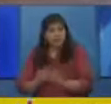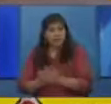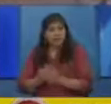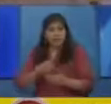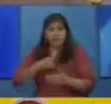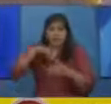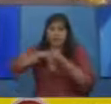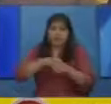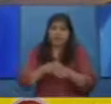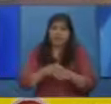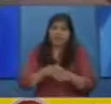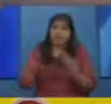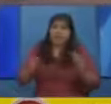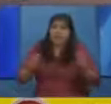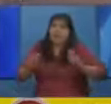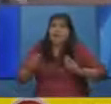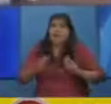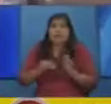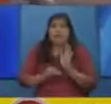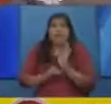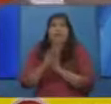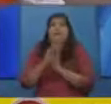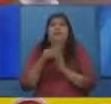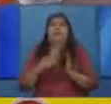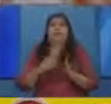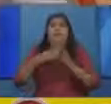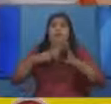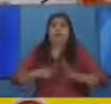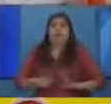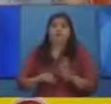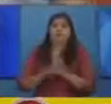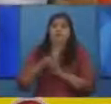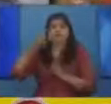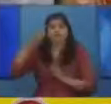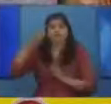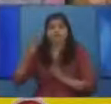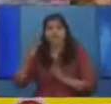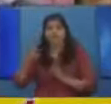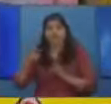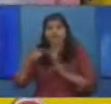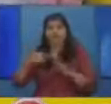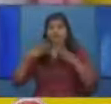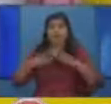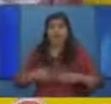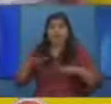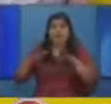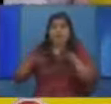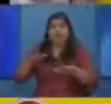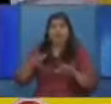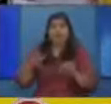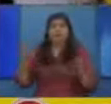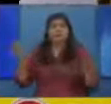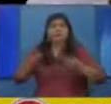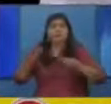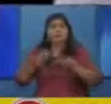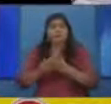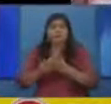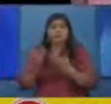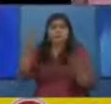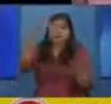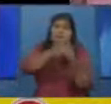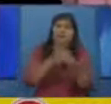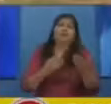भीतर एक असाधारण विकास करते हैं, हमारे माइंड बॉडी बैलेंस को एक नए आयाम पर ले जाते